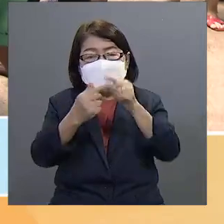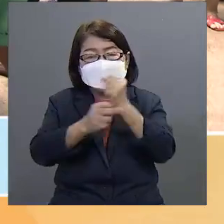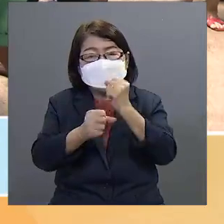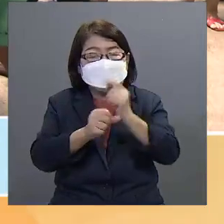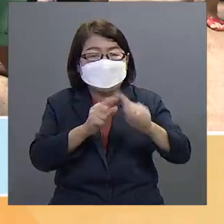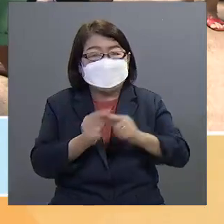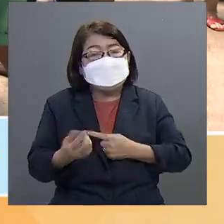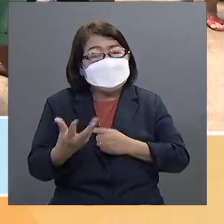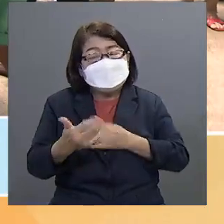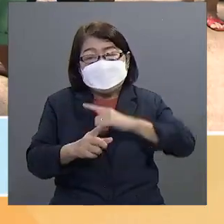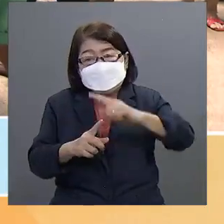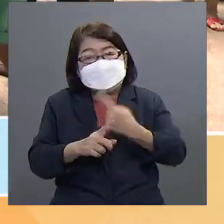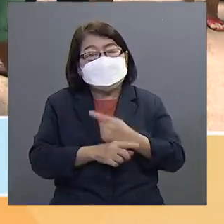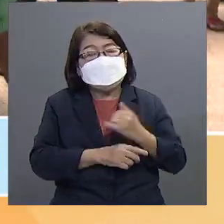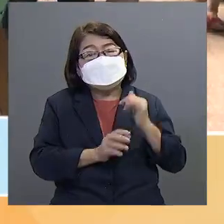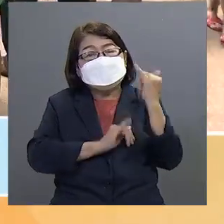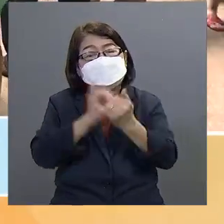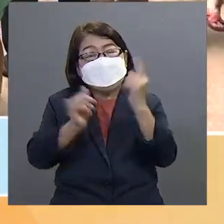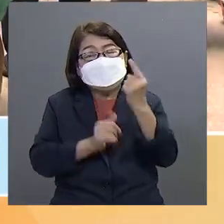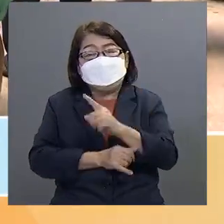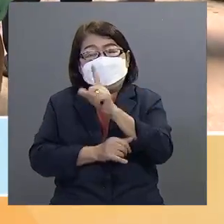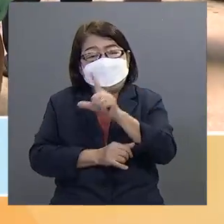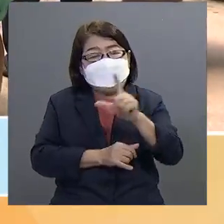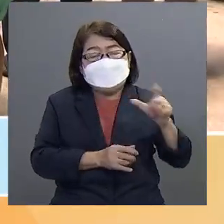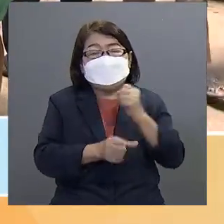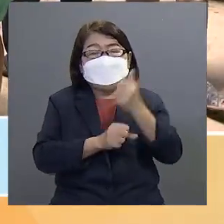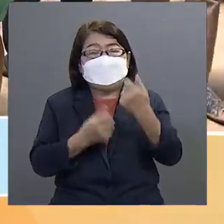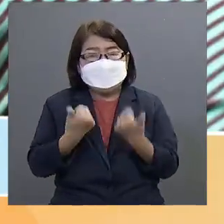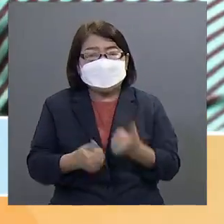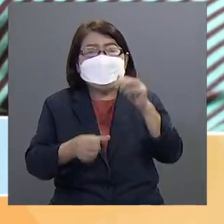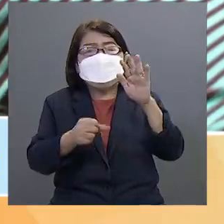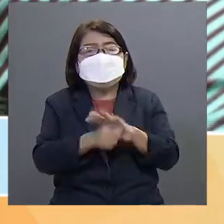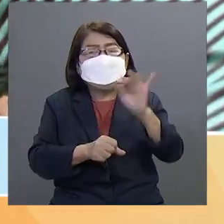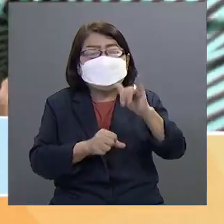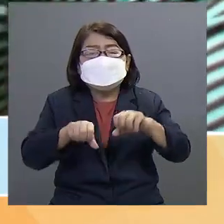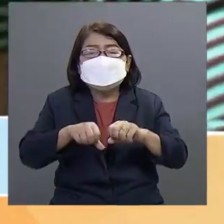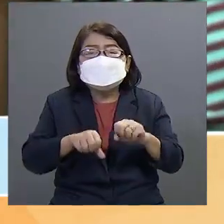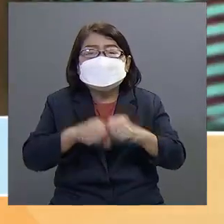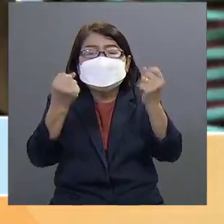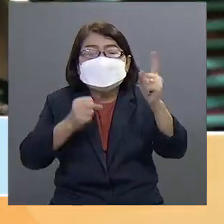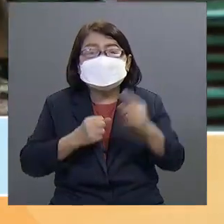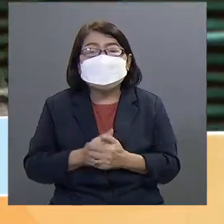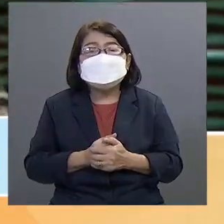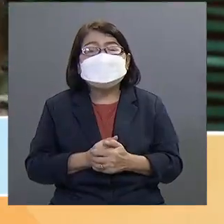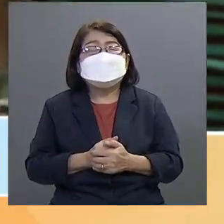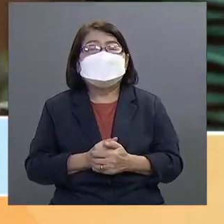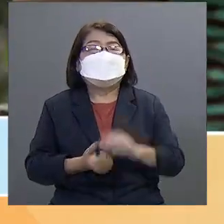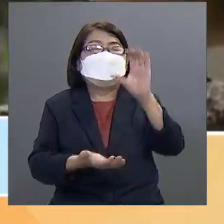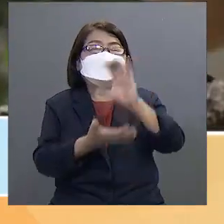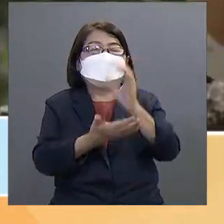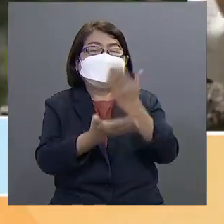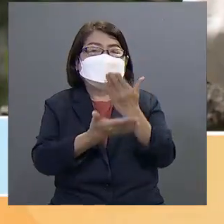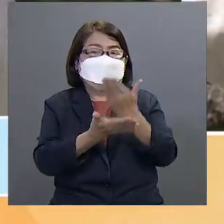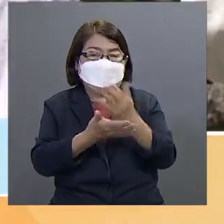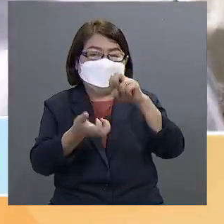ะครับก็สิ่งเกิดขึ้นที่เรายังขาดอยู่อาจจะเป็นพวกซอฟโลนหรือการเข้าถึงแหล่งทุนก็ยังมีปัญหาอยู่บ้างต้องเข้าใ